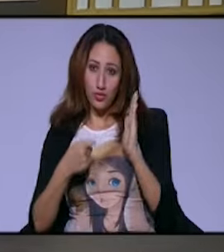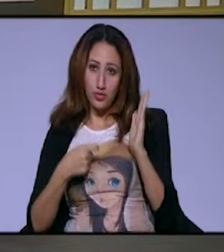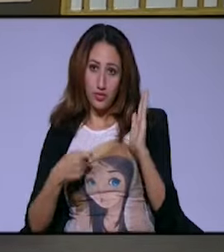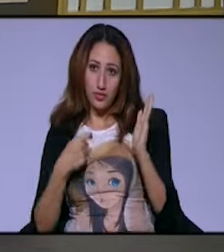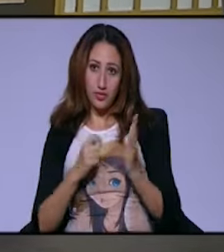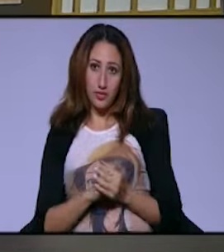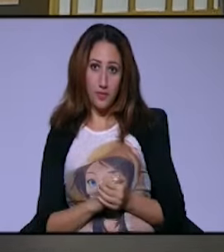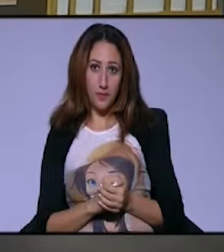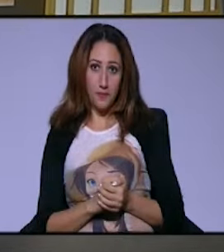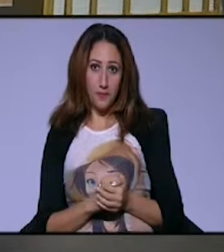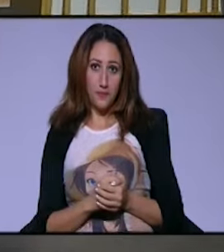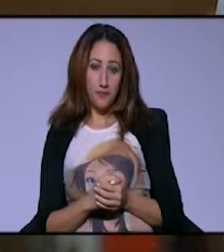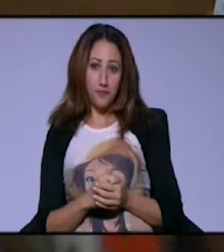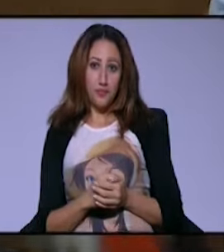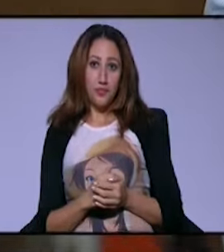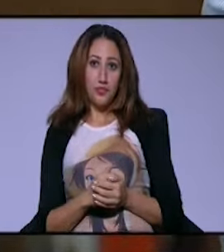كفى